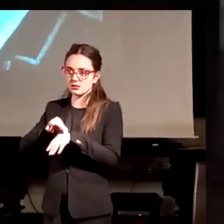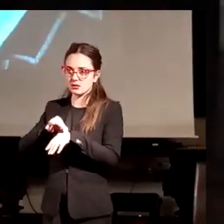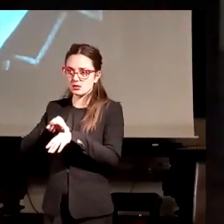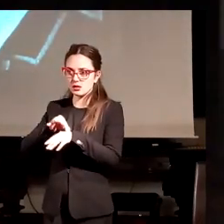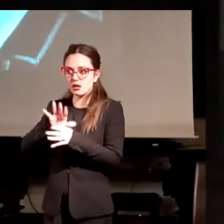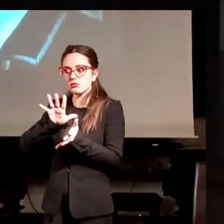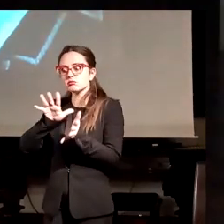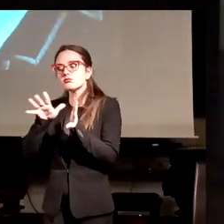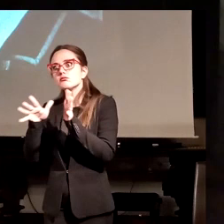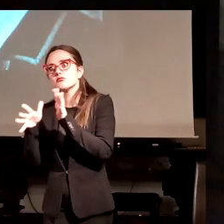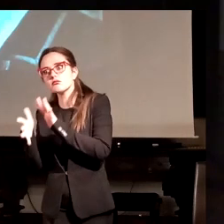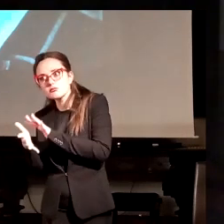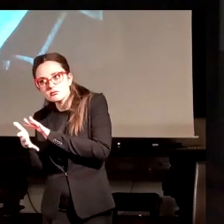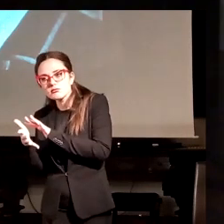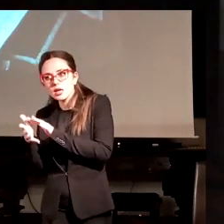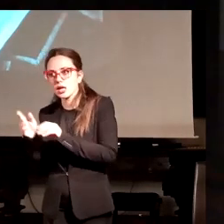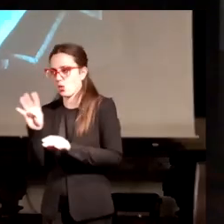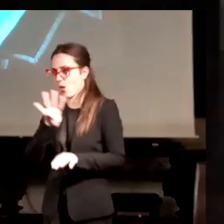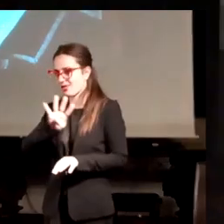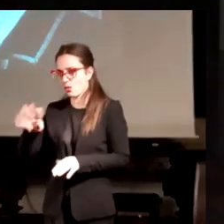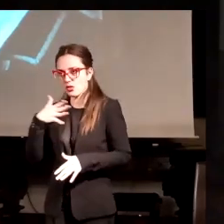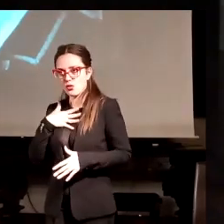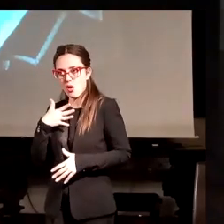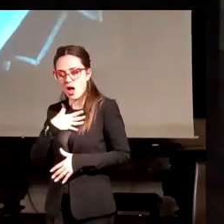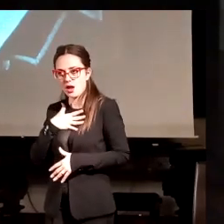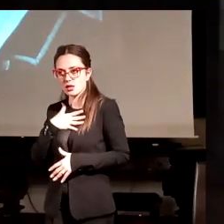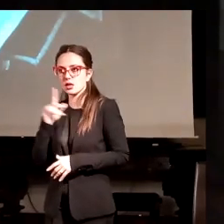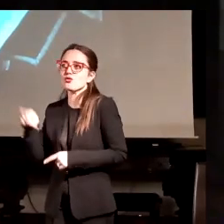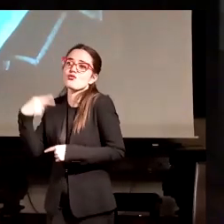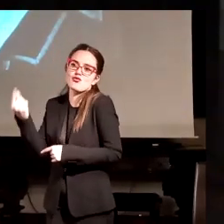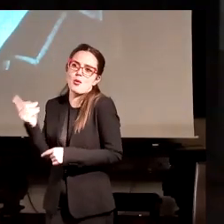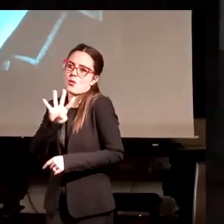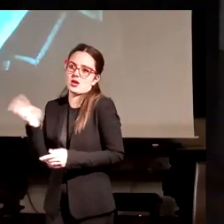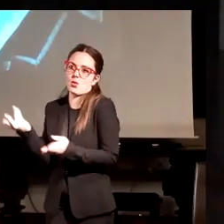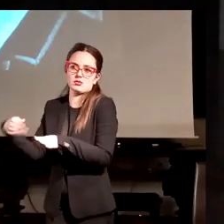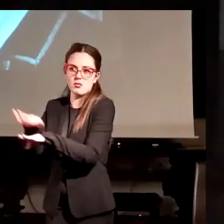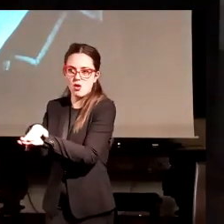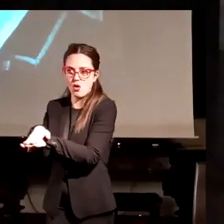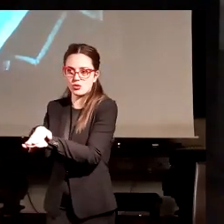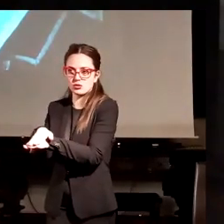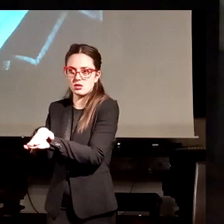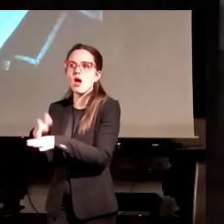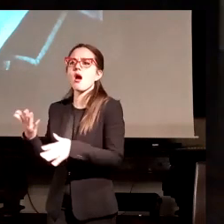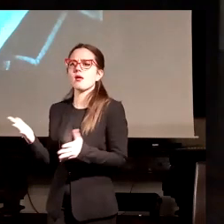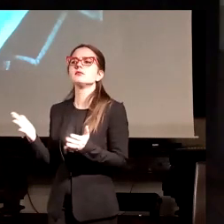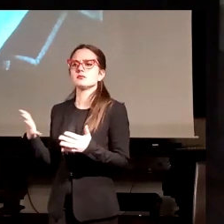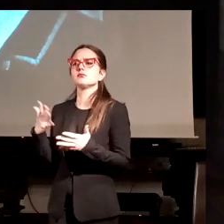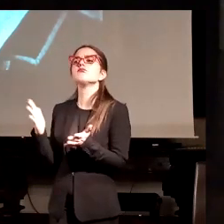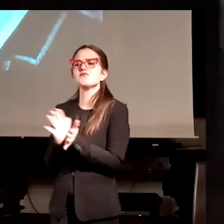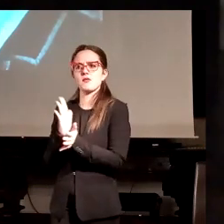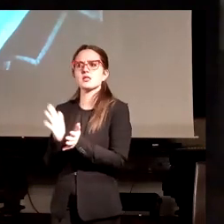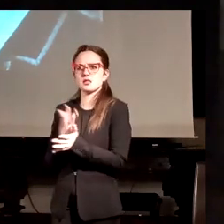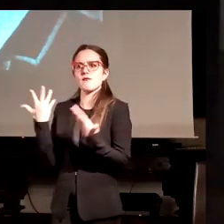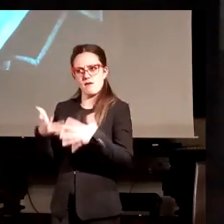anni di età lui è morto un mese dopo il 44esimo compleanno festeggiato nell'isola di samoa